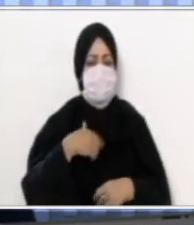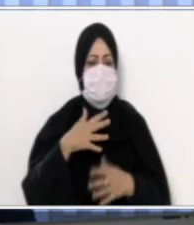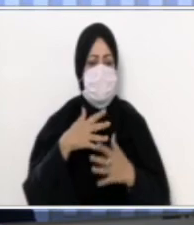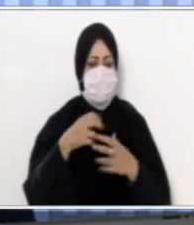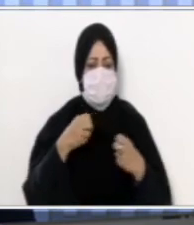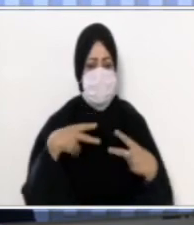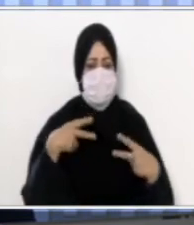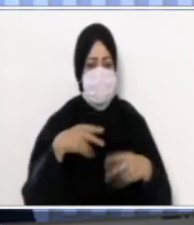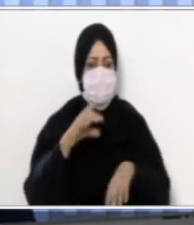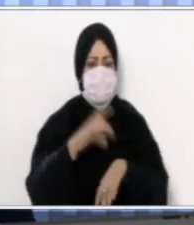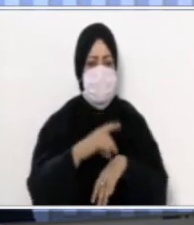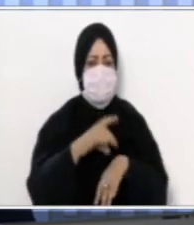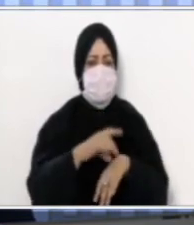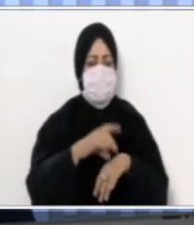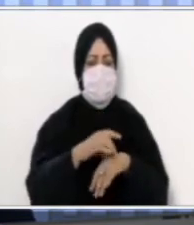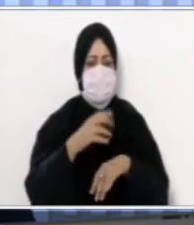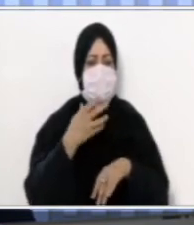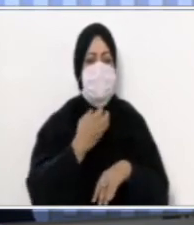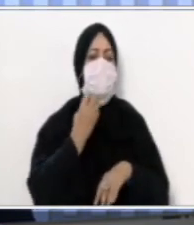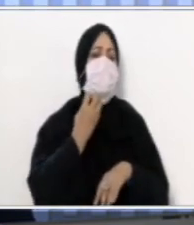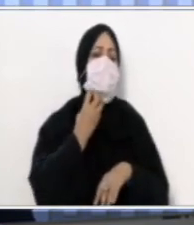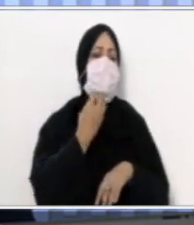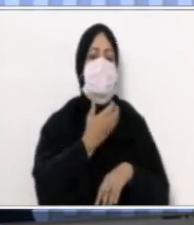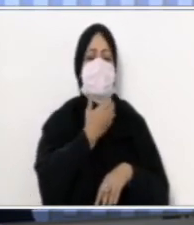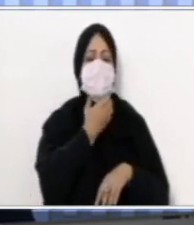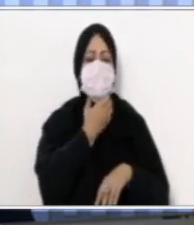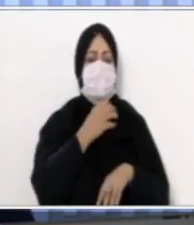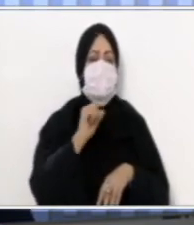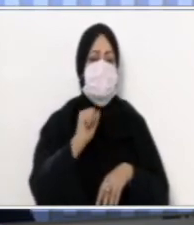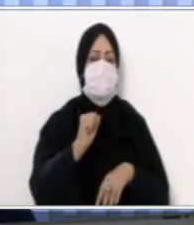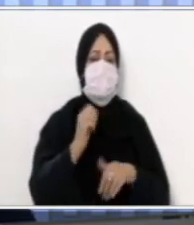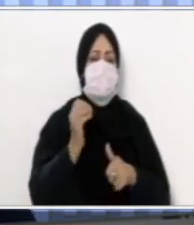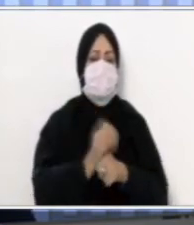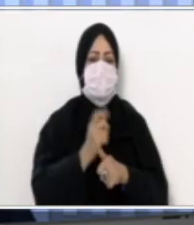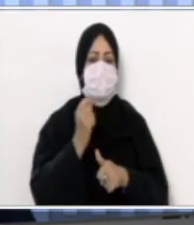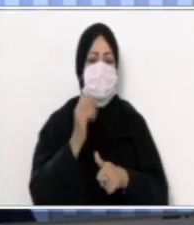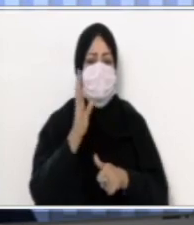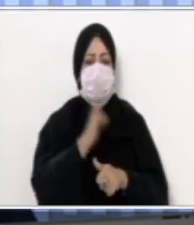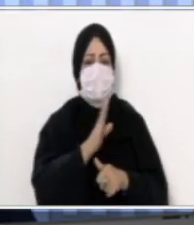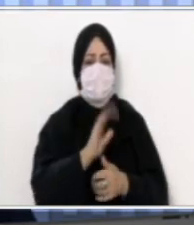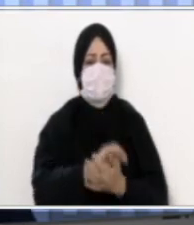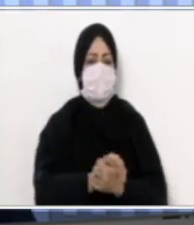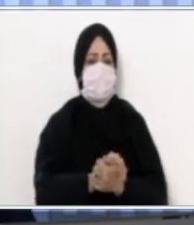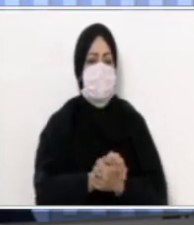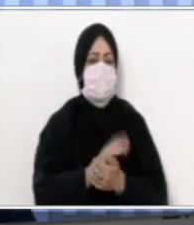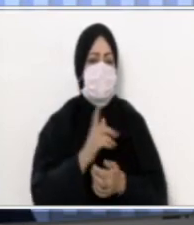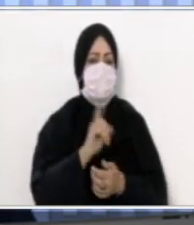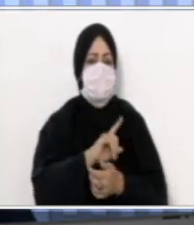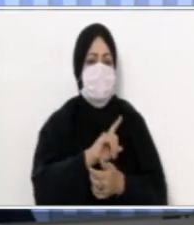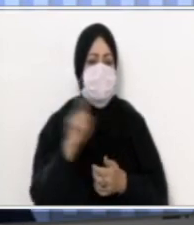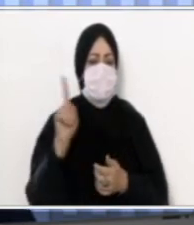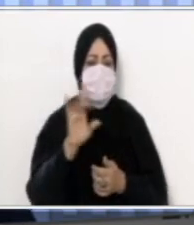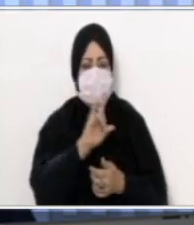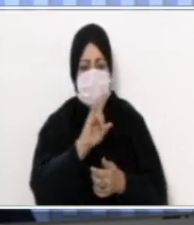وأحوال زوجي المادية متعثرة، لا يعني هذه الأسباب يعني ليست